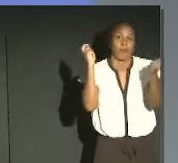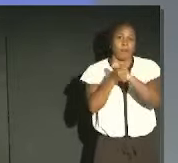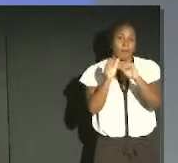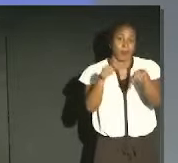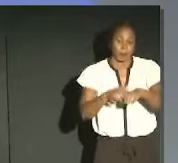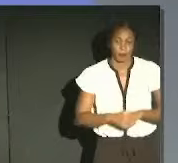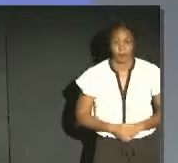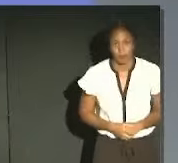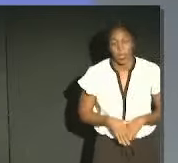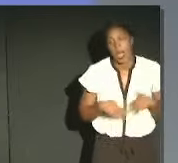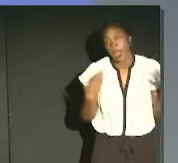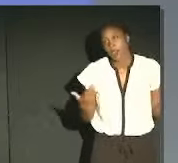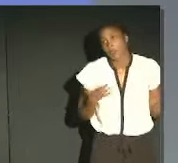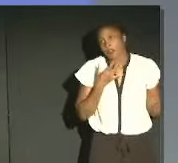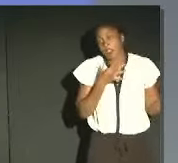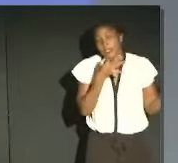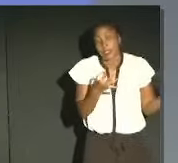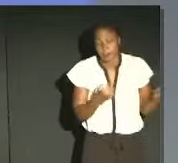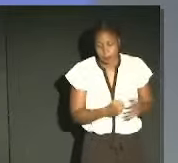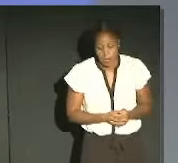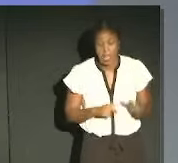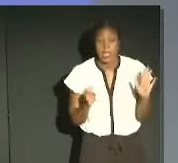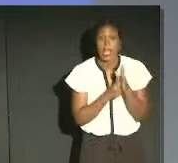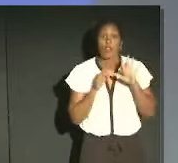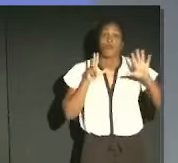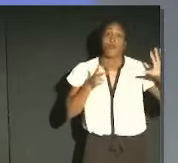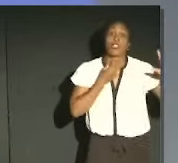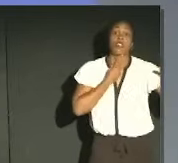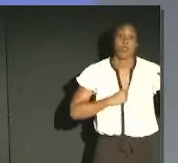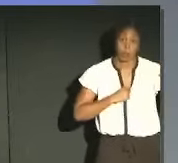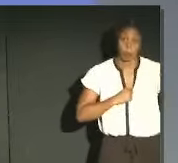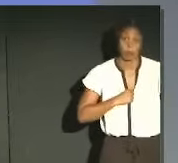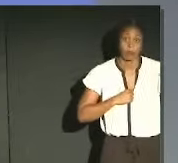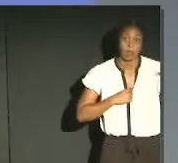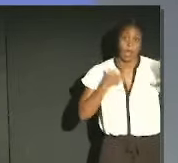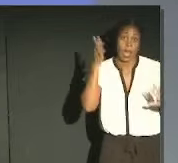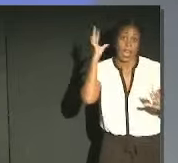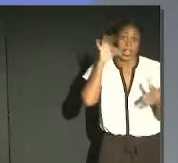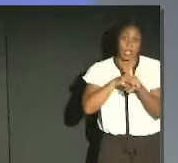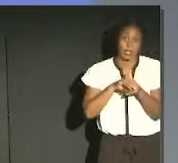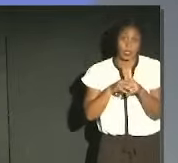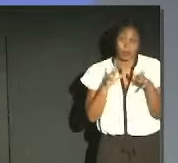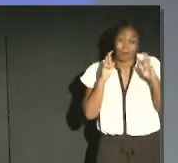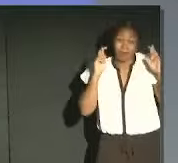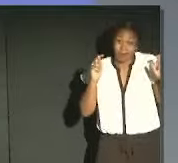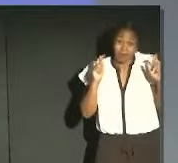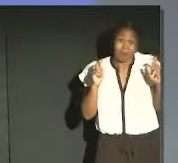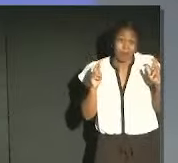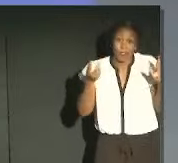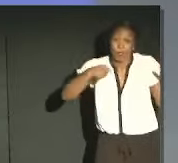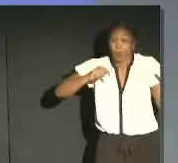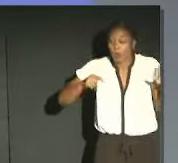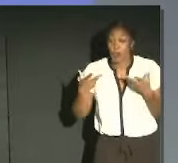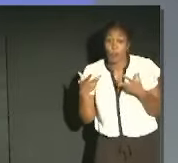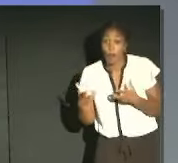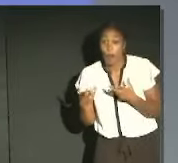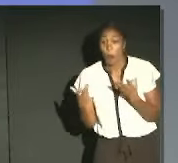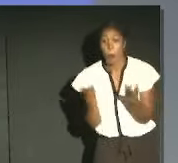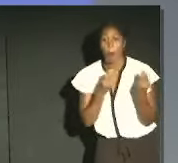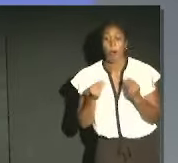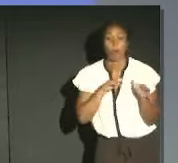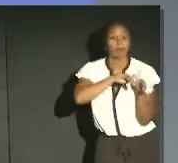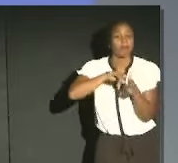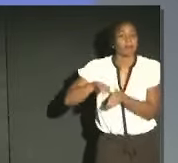alors je vous dis juste que le 8 juin va se jouer une élection qu'ils espèrent toutes et tous sans le peuple nous pouvons déjouer